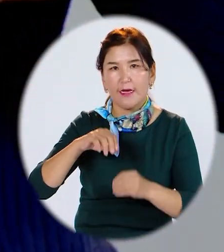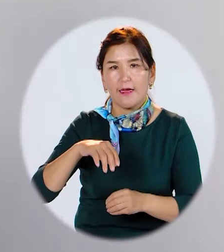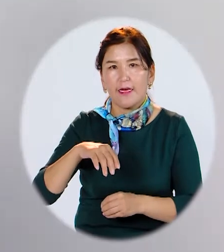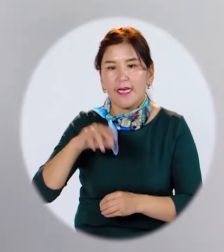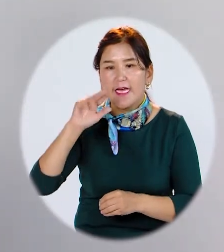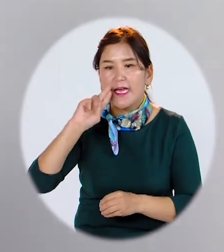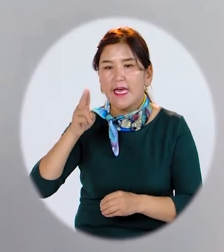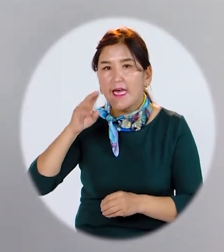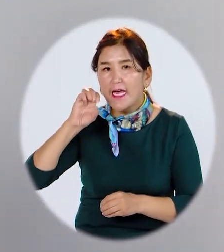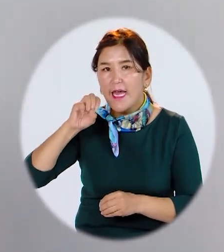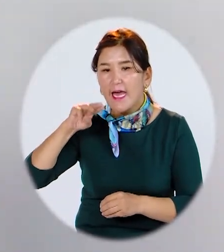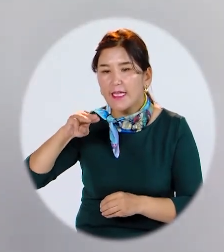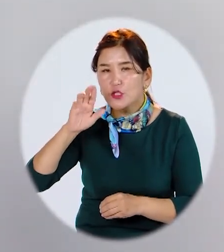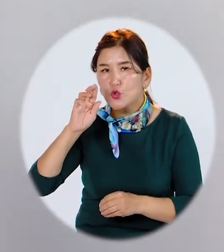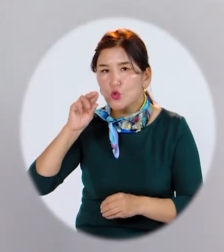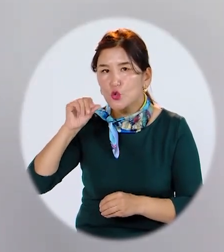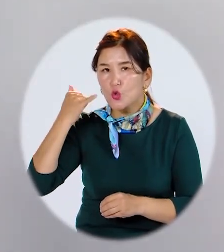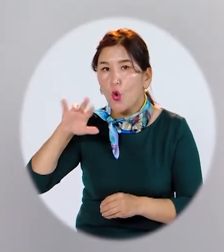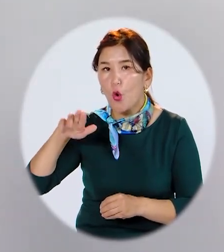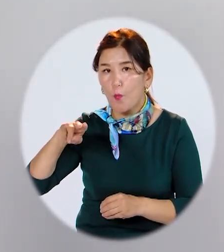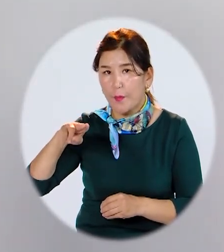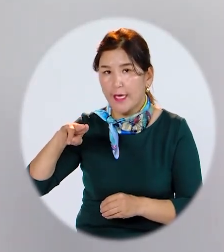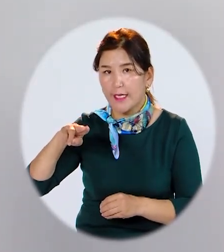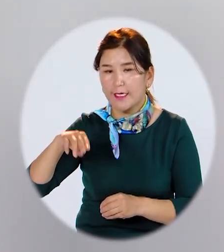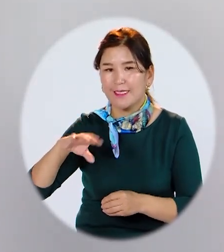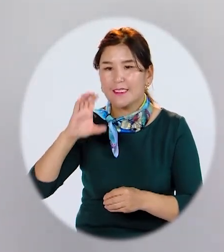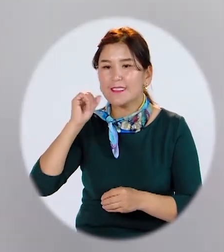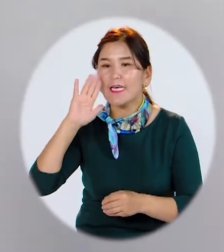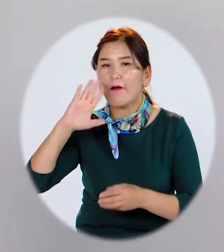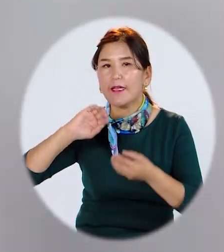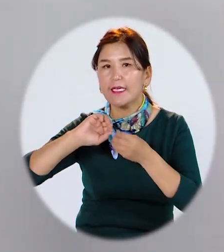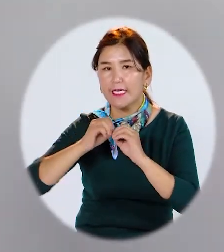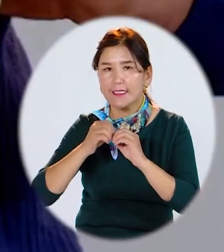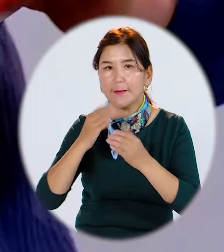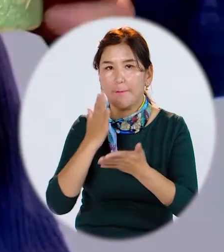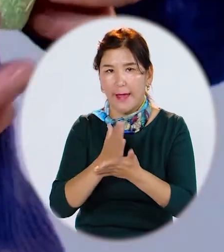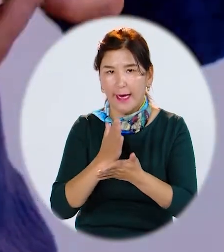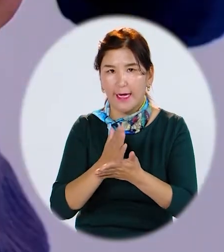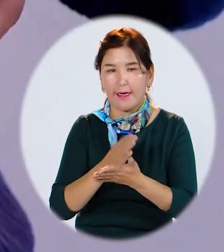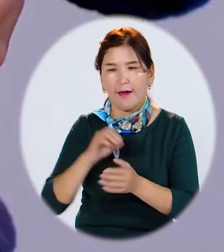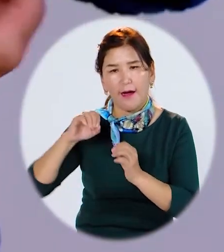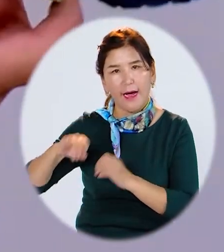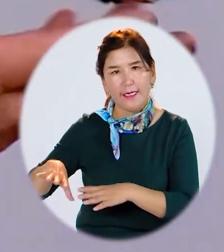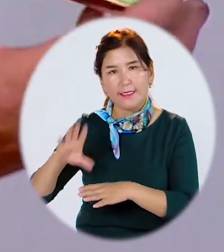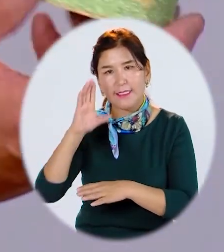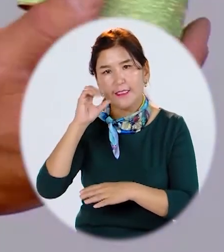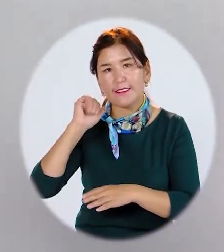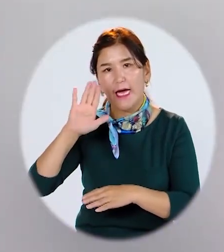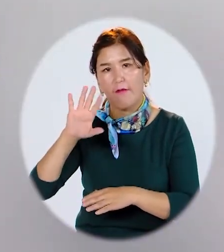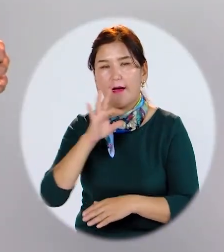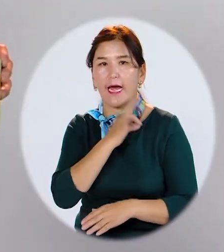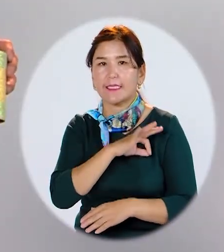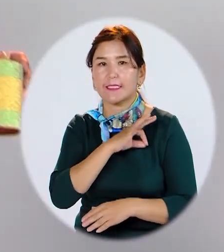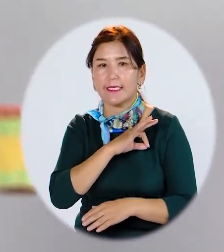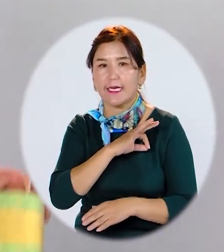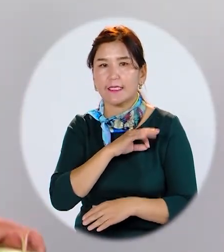одоо энэ төрөл бүрийн одоо энэ савыг гомс хэлбэрээр ингэж хийсэн байгаа. За ингээд хаягдлалт одоо энэ кэччихний савар ингээд